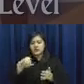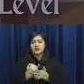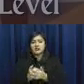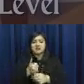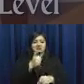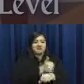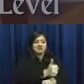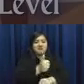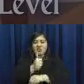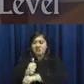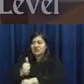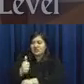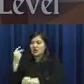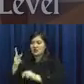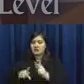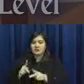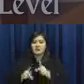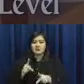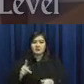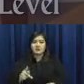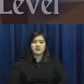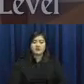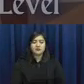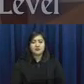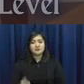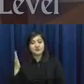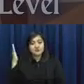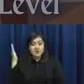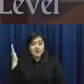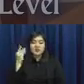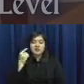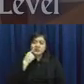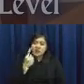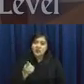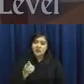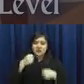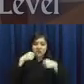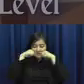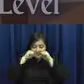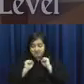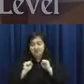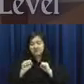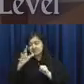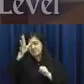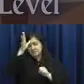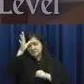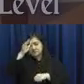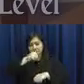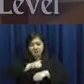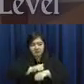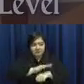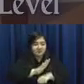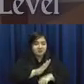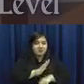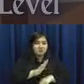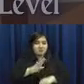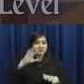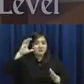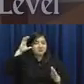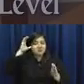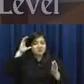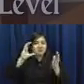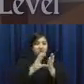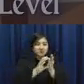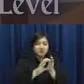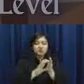Rudy. Magpipicture pa tayo. Magpo-post pa sa Facebook ang father. Na masaya siya sa kanyang trabaho, tuwan-tuwa